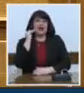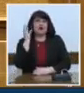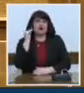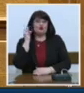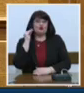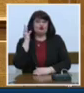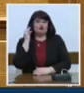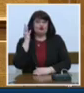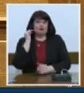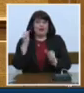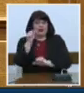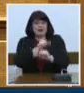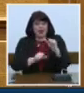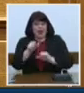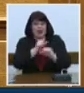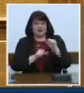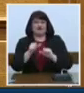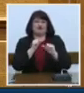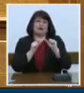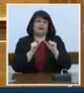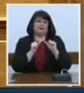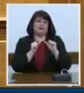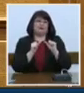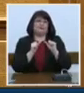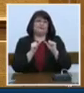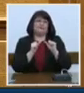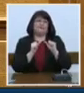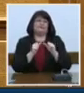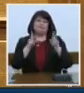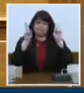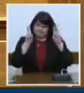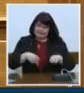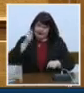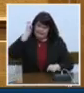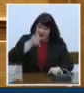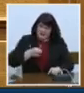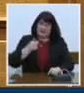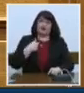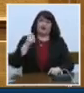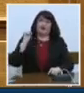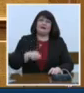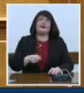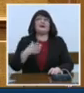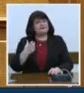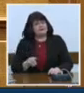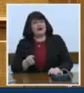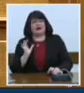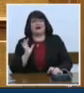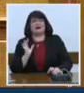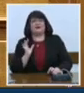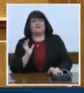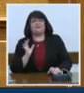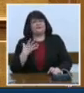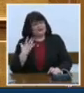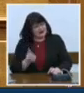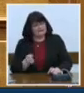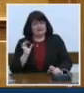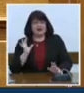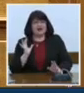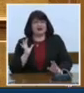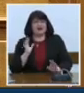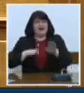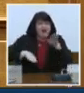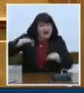να αλλάξουμε. Να αναγνωρίσουμε ότι ναι, υπήρχε και υπάρχει ανισότητα